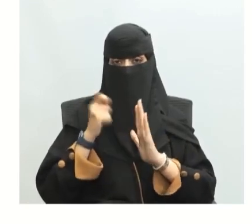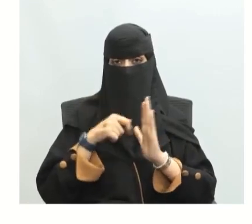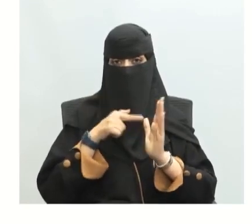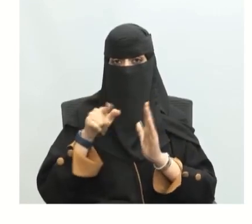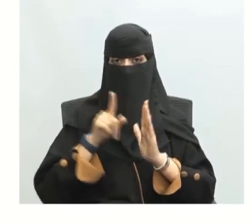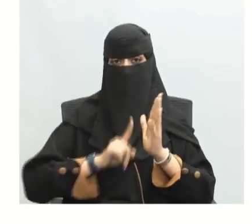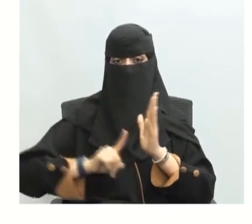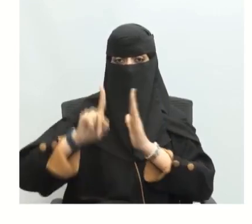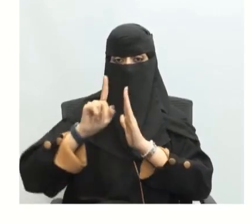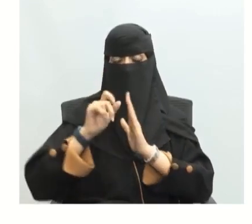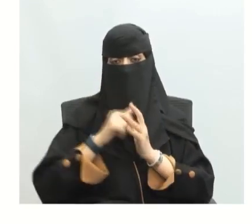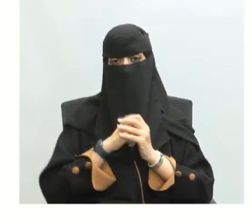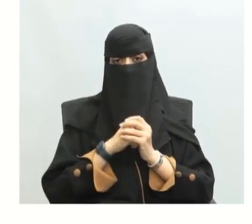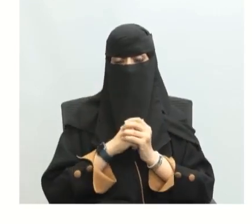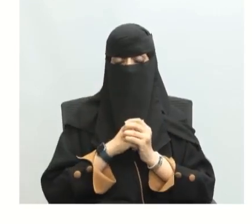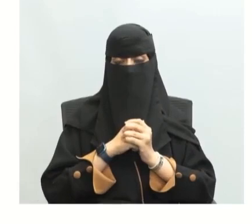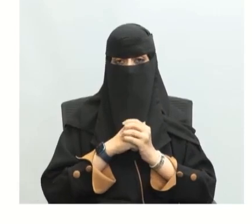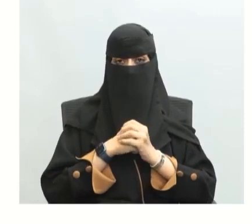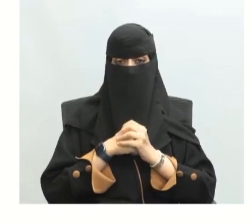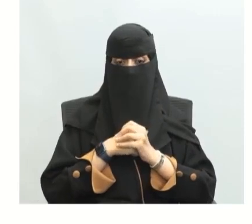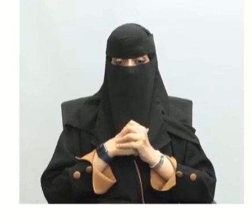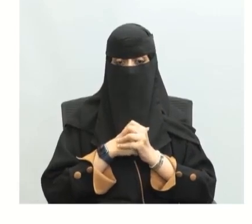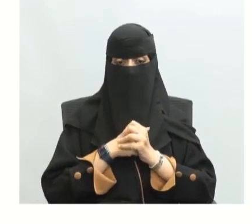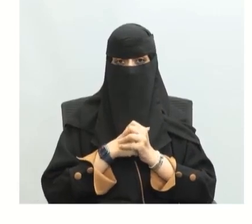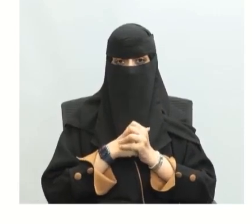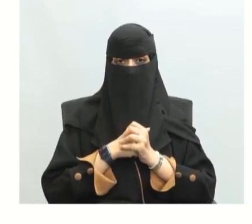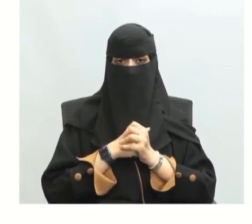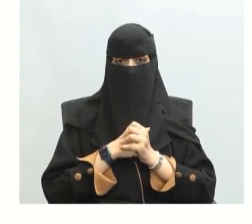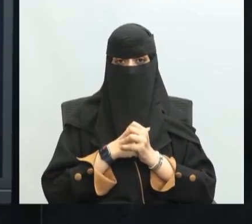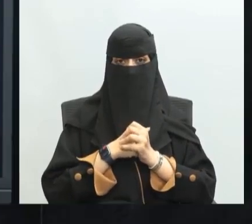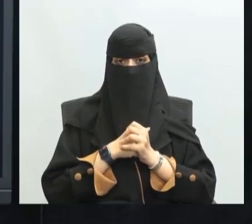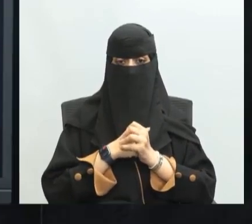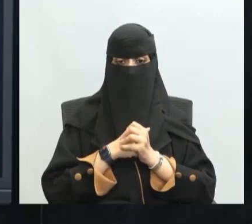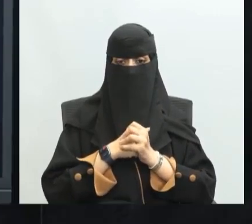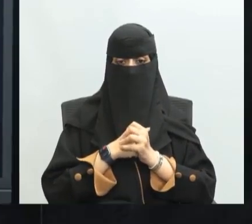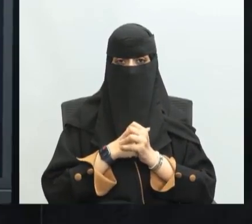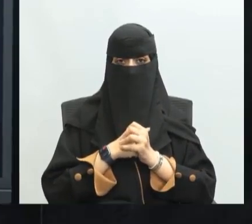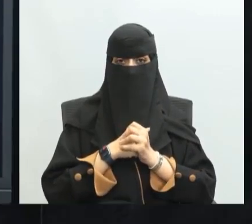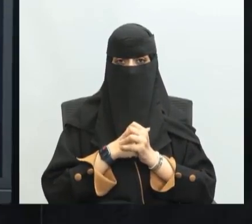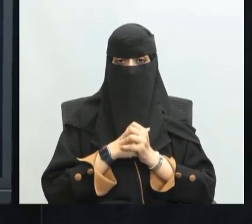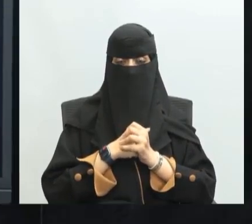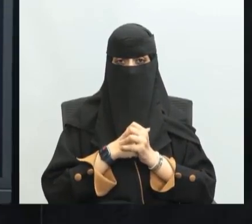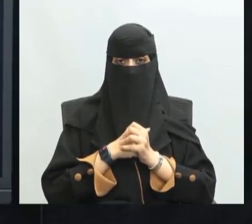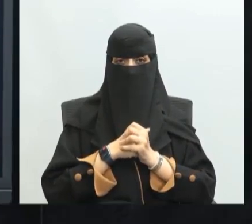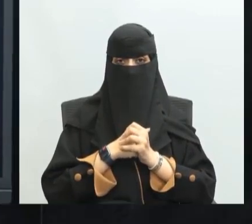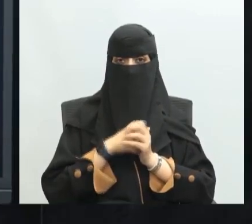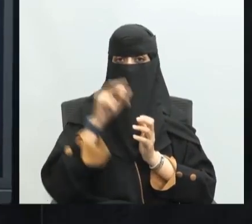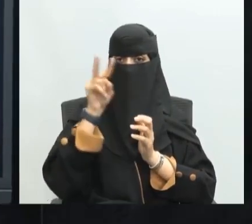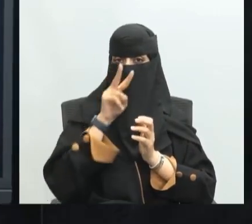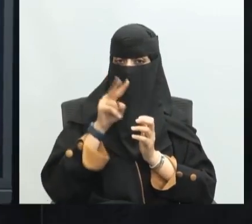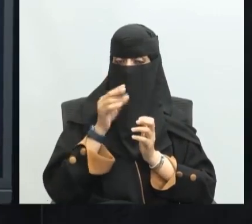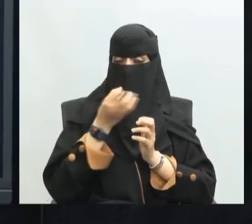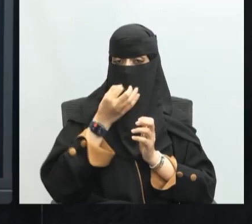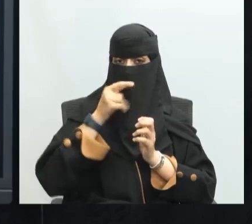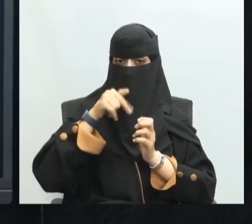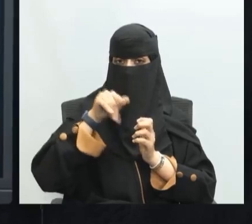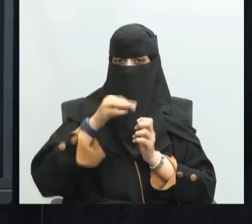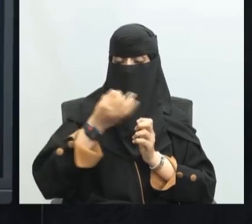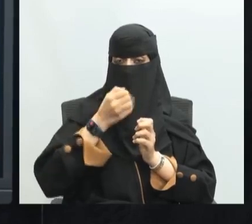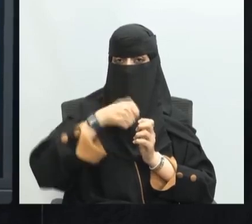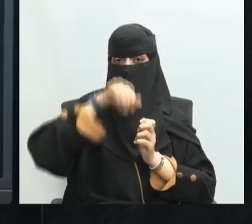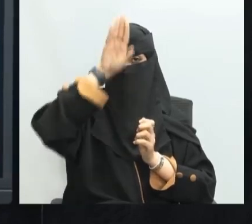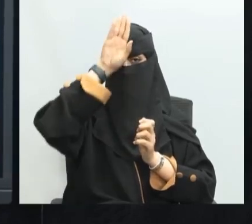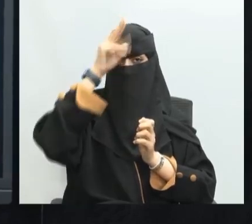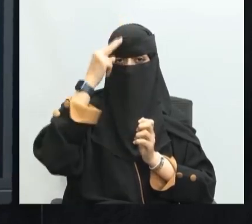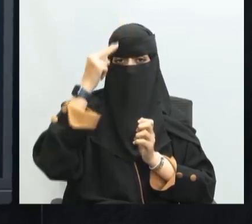والقاده وقرانا بعض ما قال الملك عبد في تعزيز الحوار الوطني